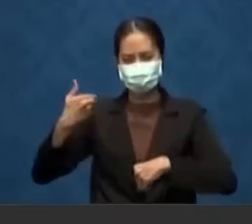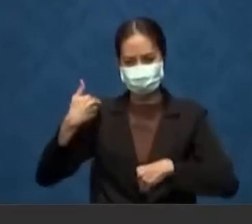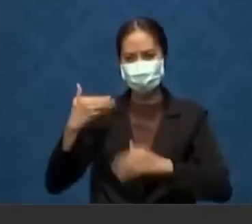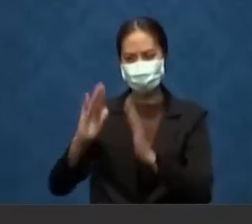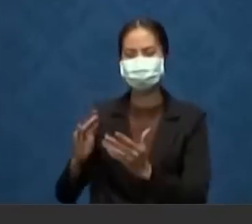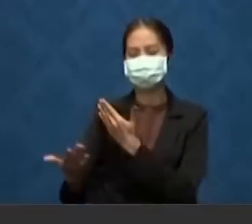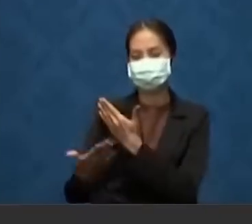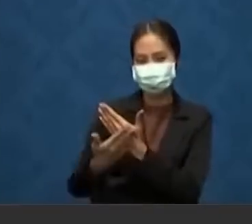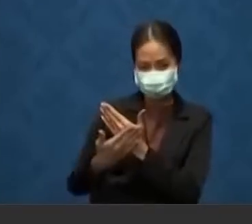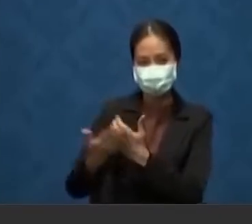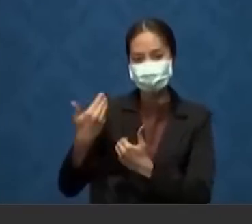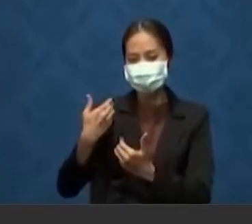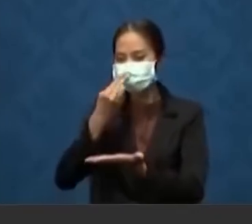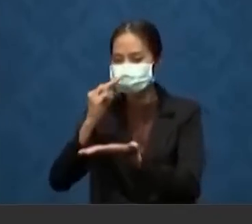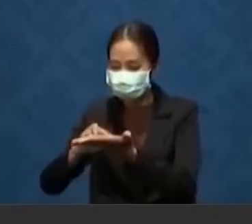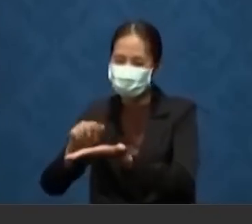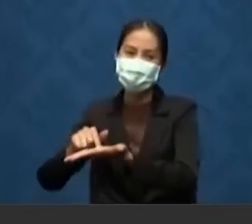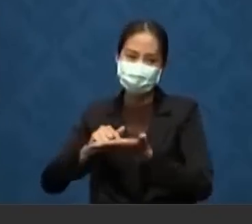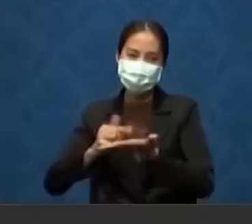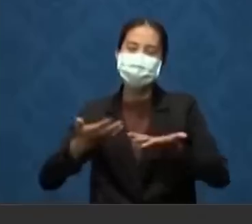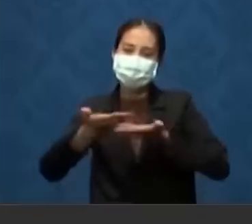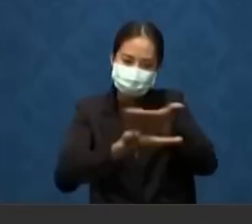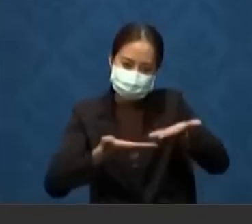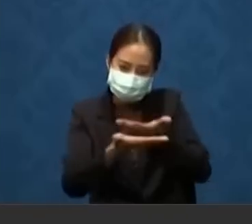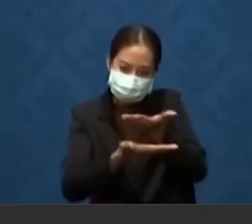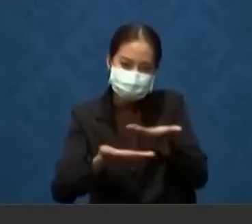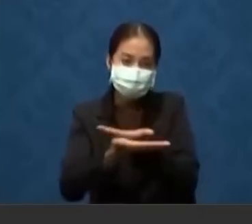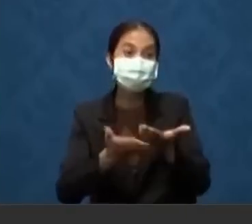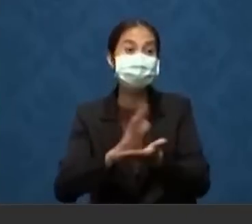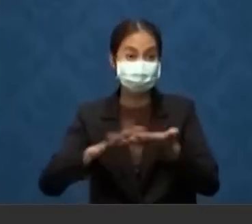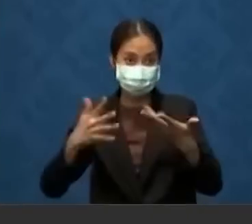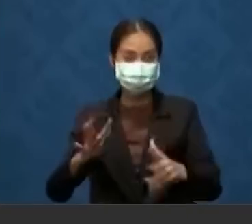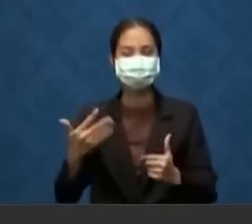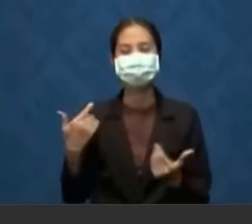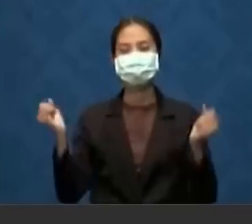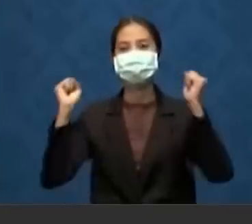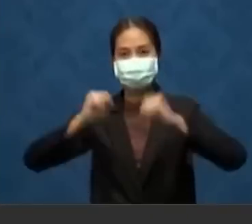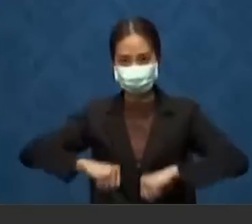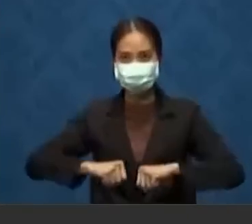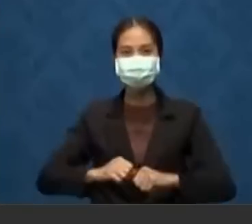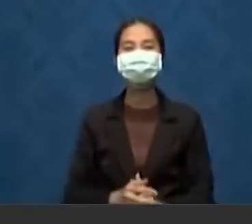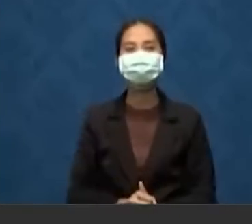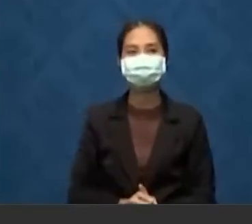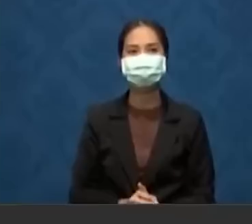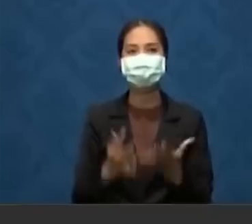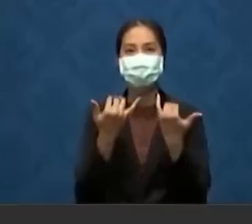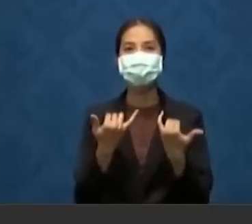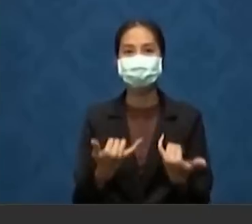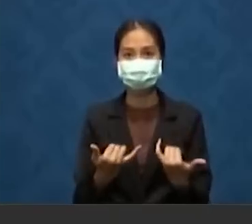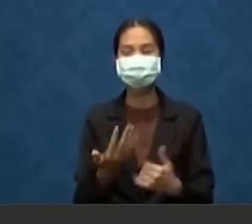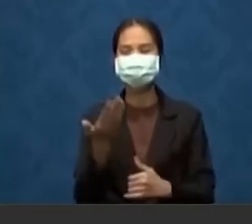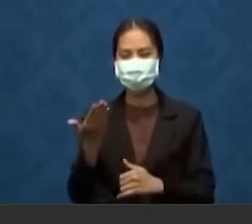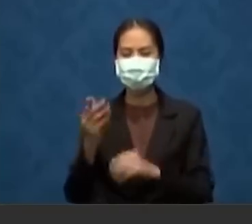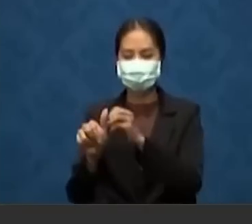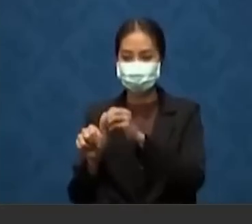สือได้รวมกมการปกษาหารือ และมีการพิจกนะแล้และมมาติเห็นรวมกัครัว่าในวัี้ท่านภพนัฝ่าคาล